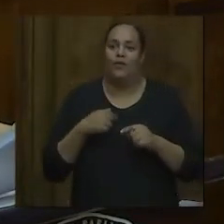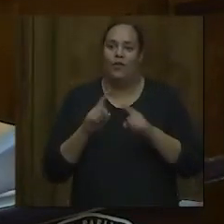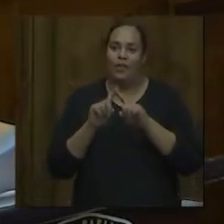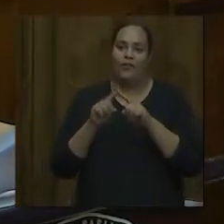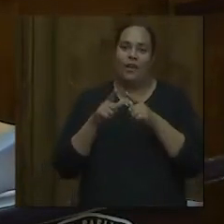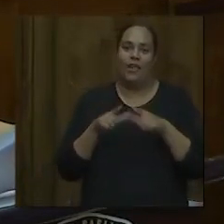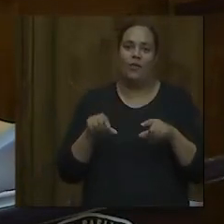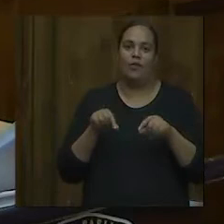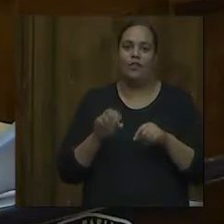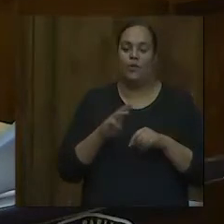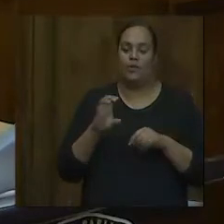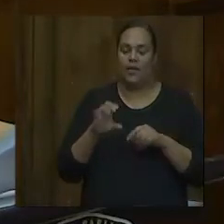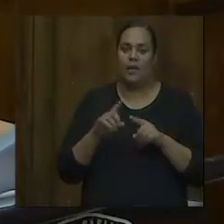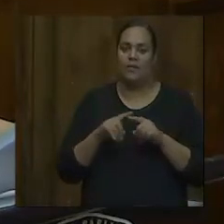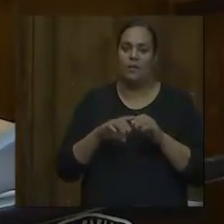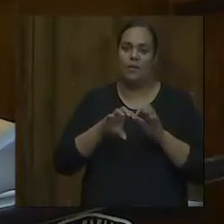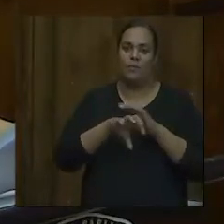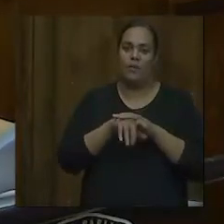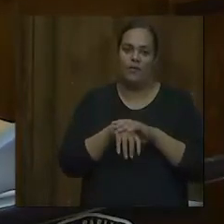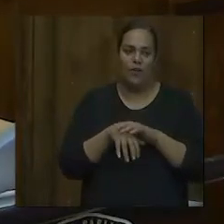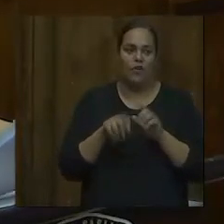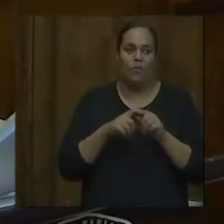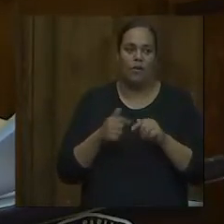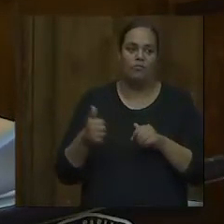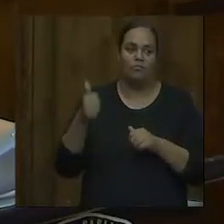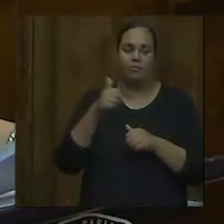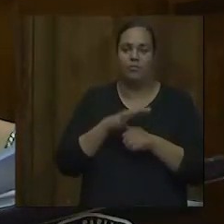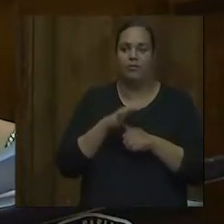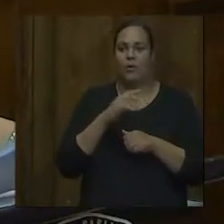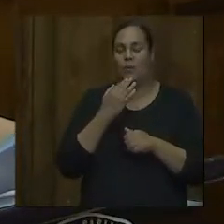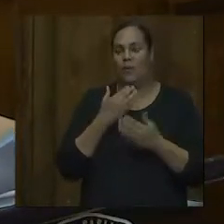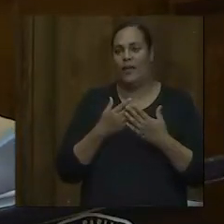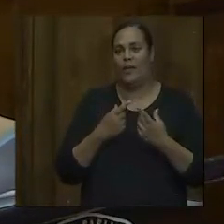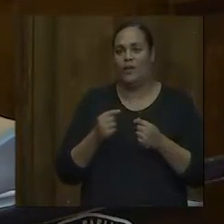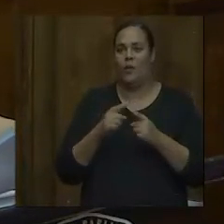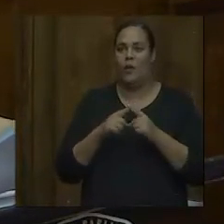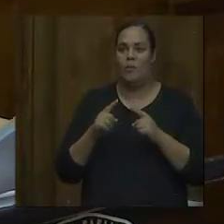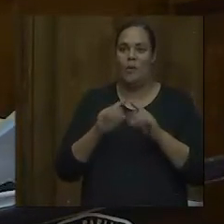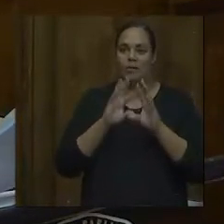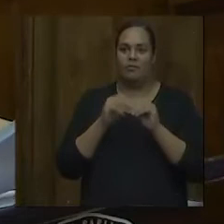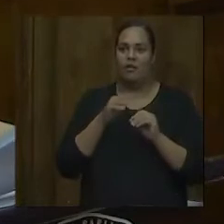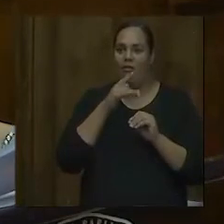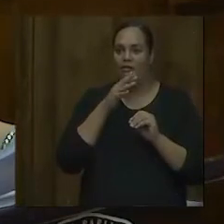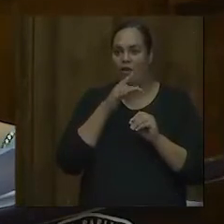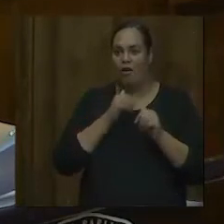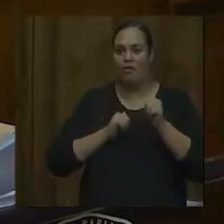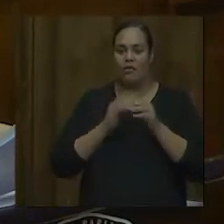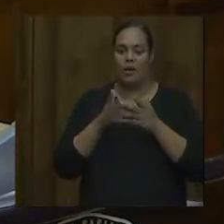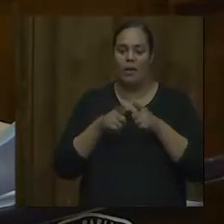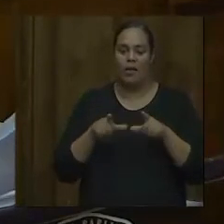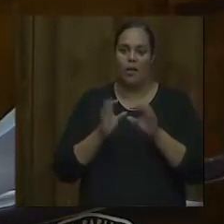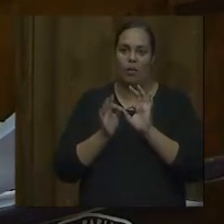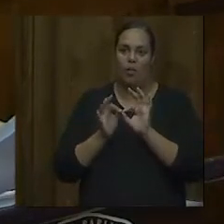al die departemente van die provinsiale regering en tolkdienste waar moontlik te verskaf, insluitende Suid-Afrikaanse